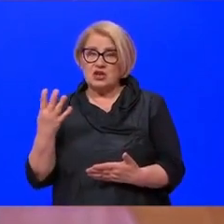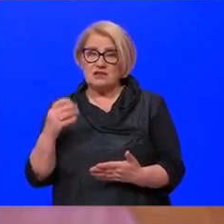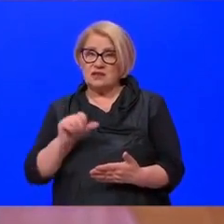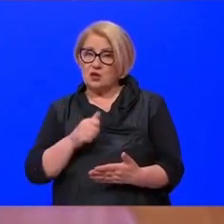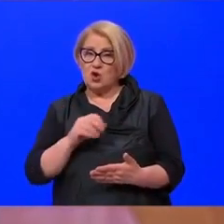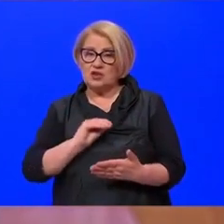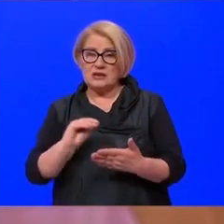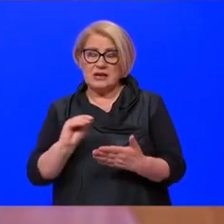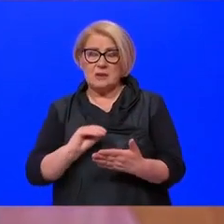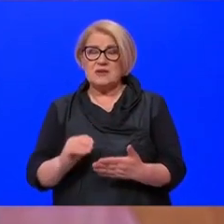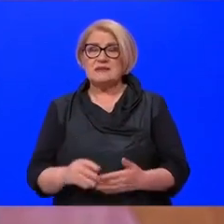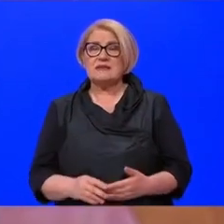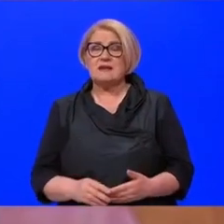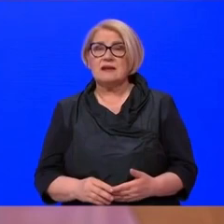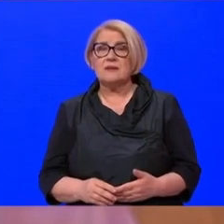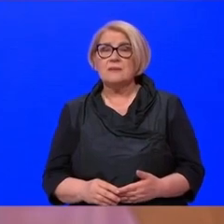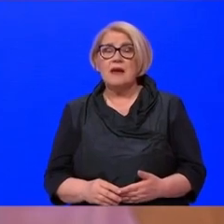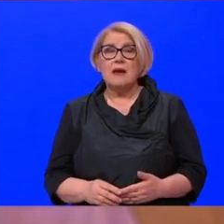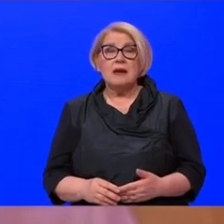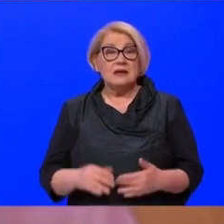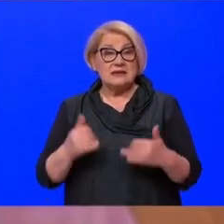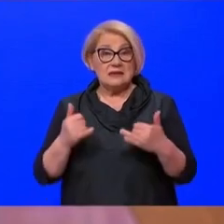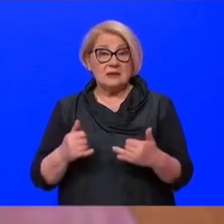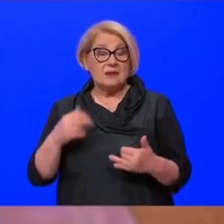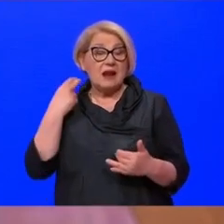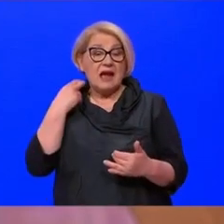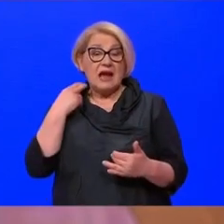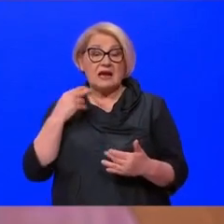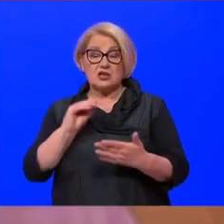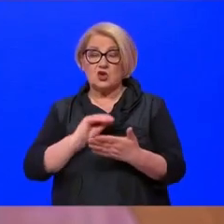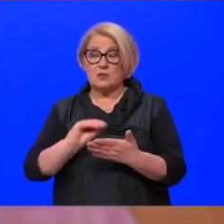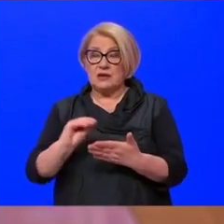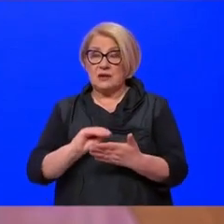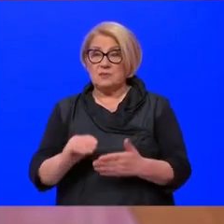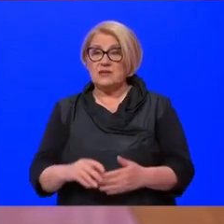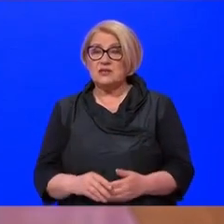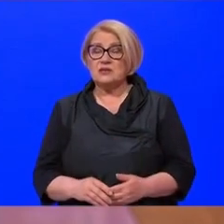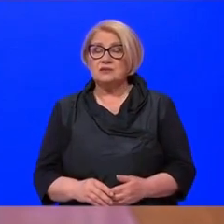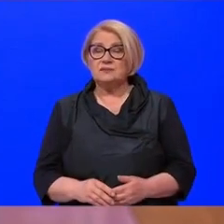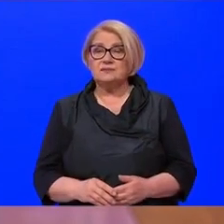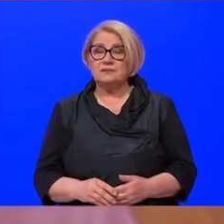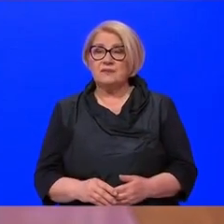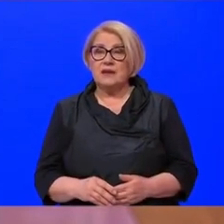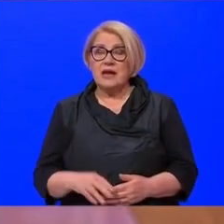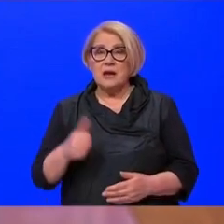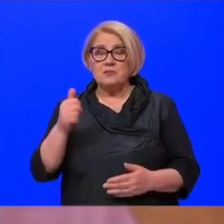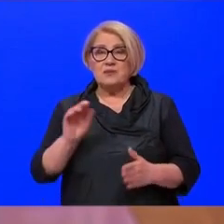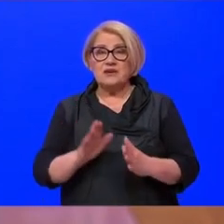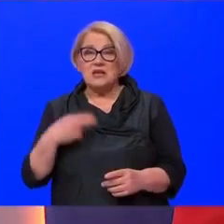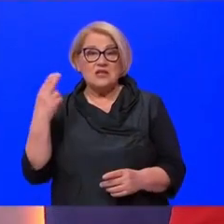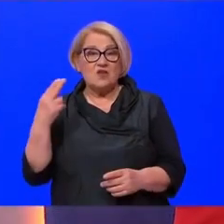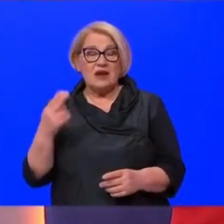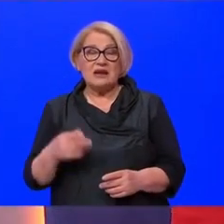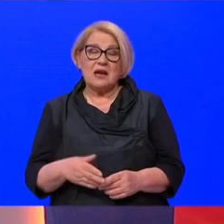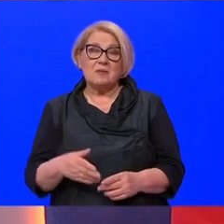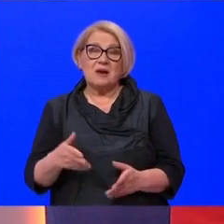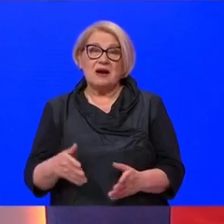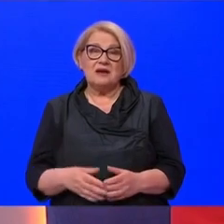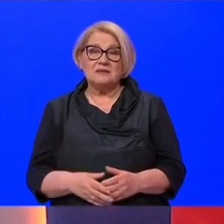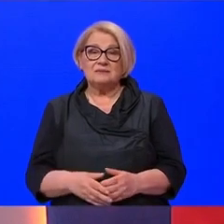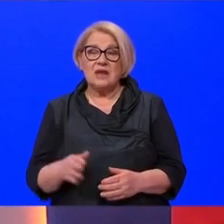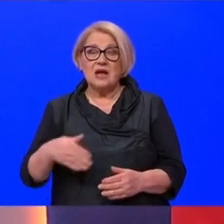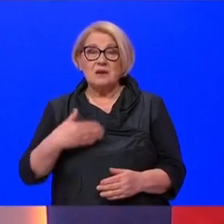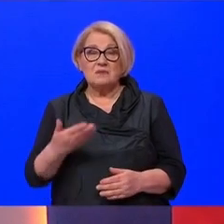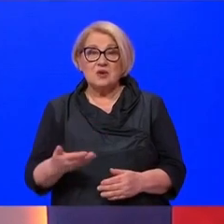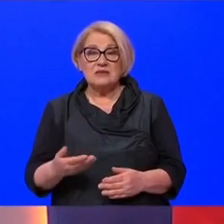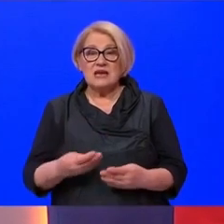znam da je i duže ga imate i treba sada na engleskom izaći van. Da, 2017. godine je izdana prva knjiga o paratekvondu. Zato što uvijek poslije